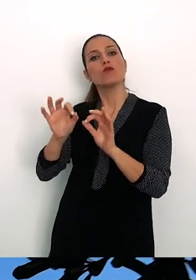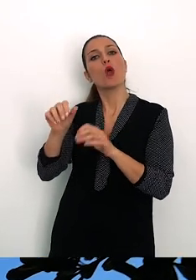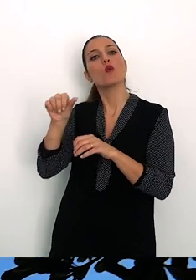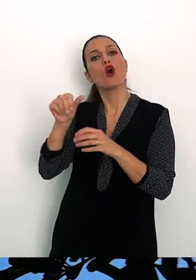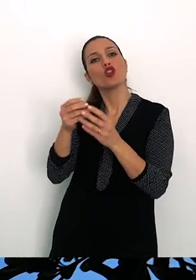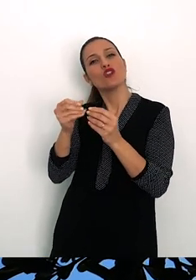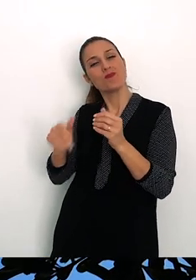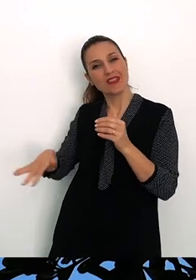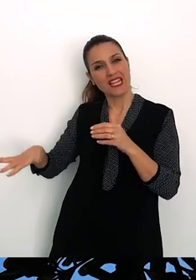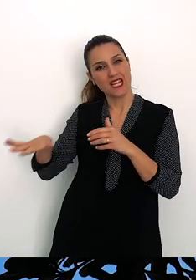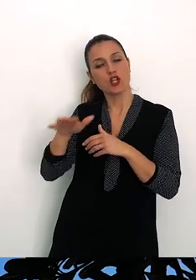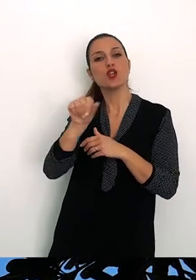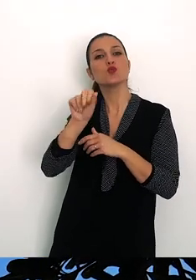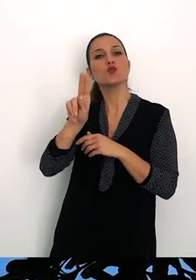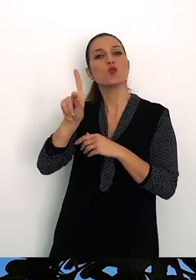costiera di Suda.